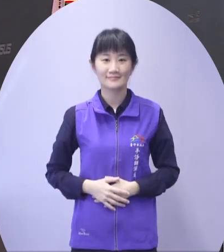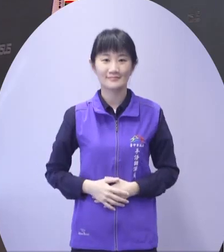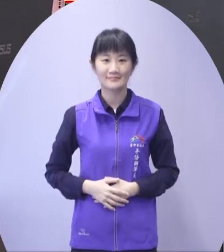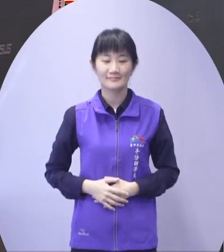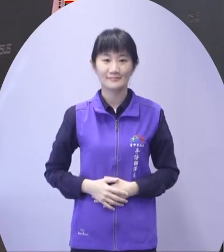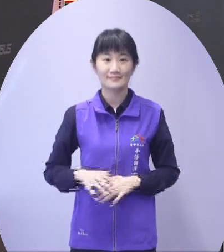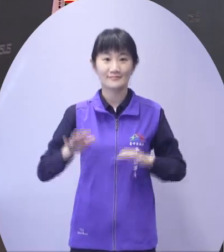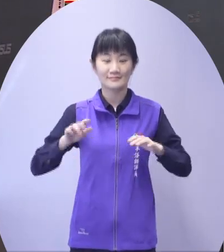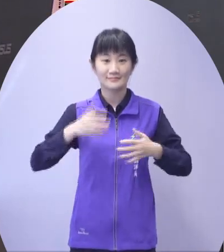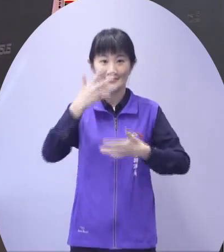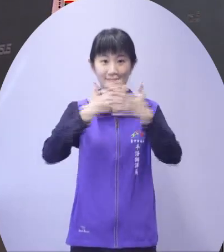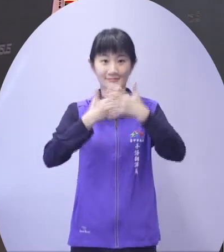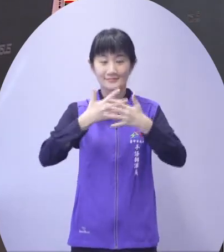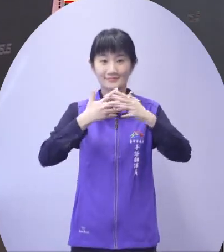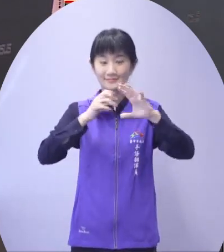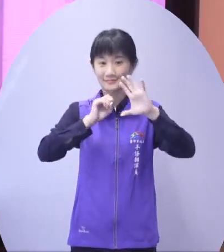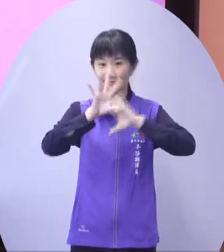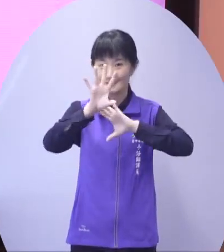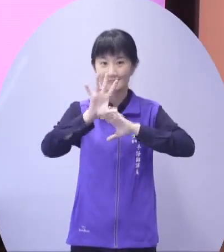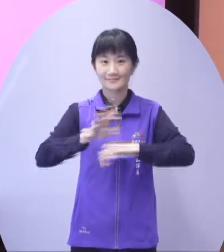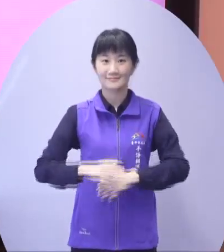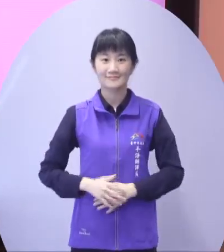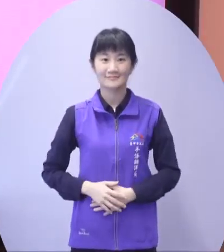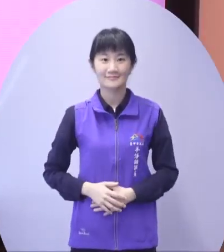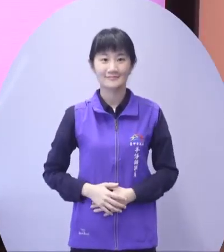影片，那我们一起来欣赏，谢谢。